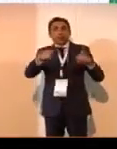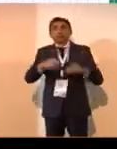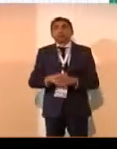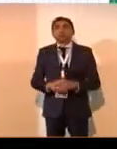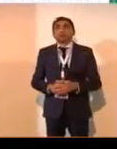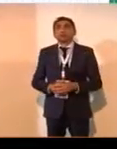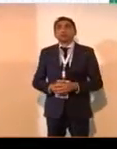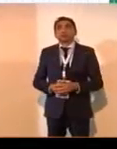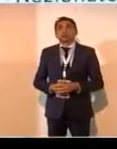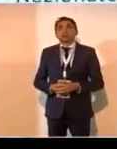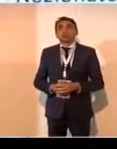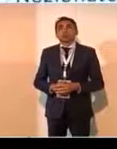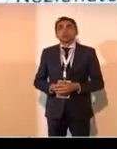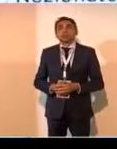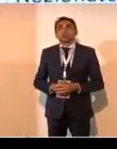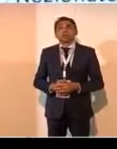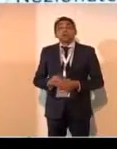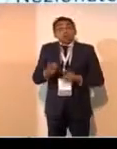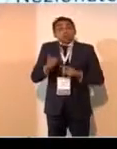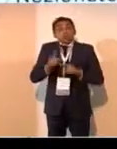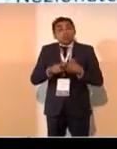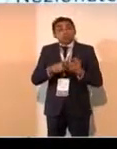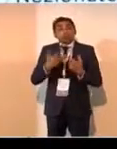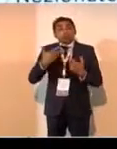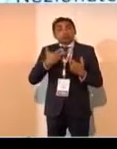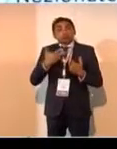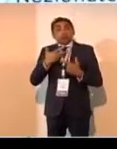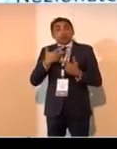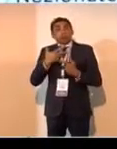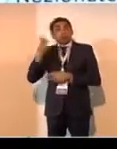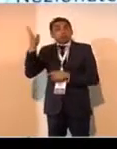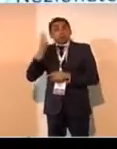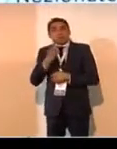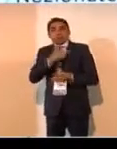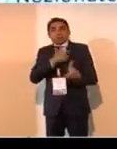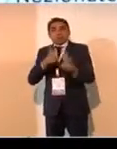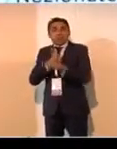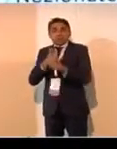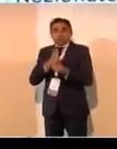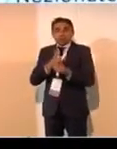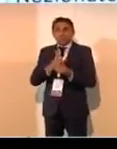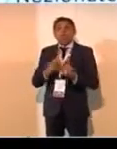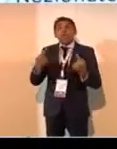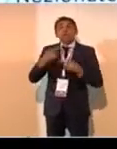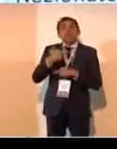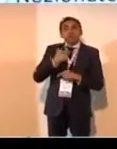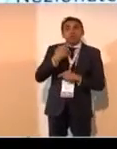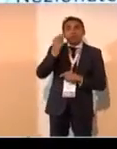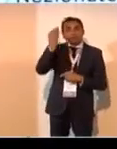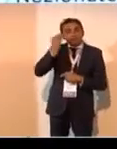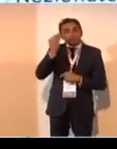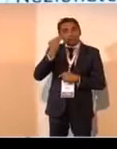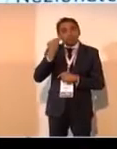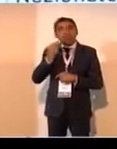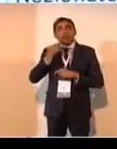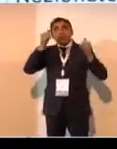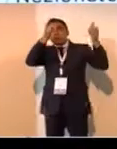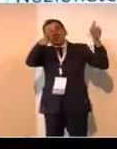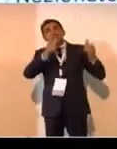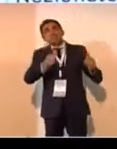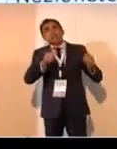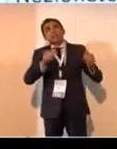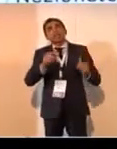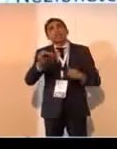gestirseli, e anche perché abbiamo avuto queste minacce. Però a me piace pensare che invece ripartiamo dal manifesto di